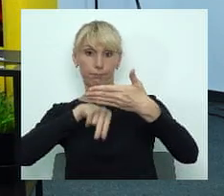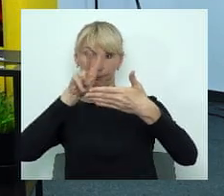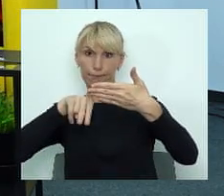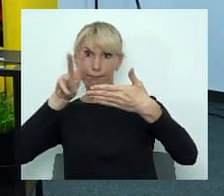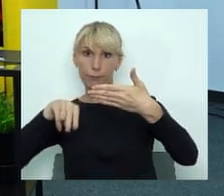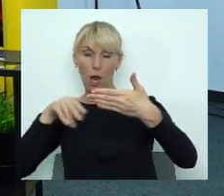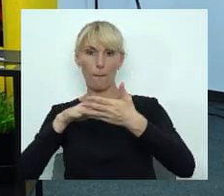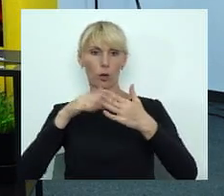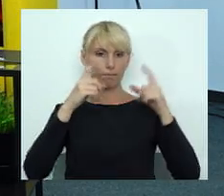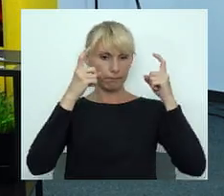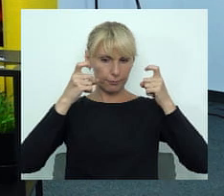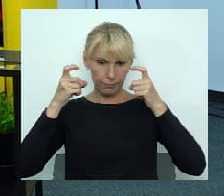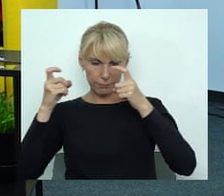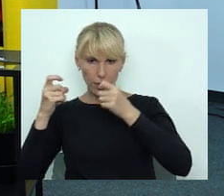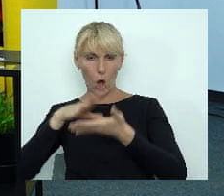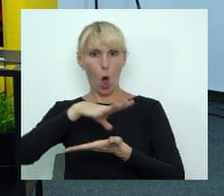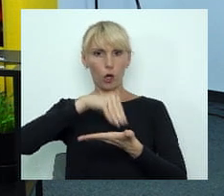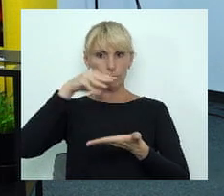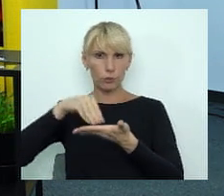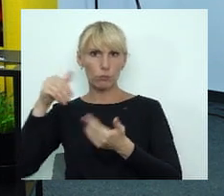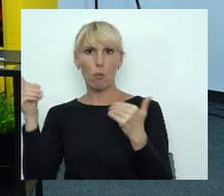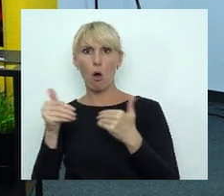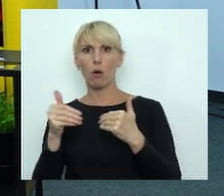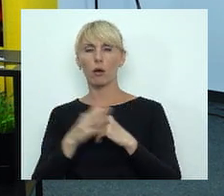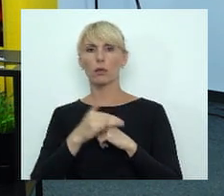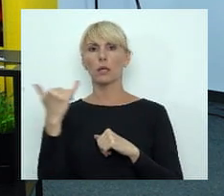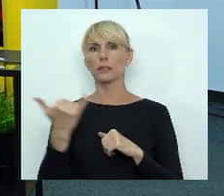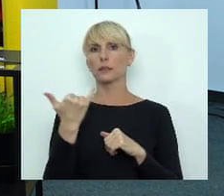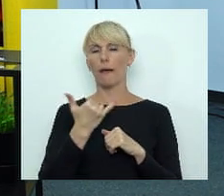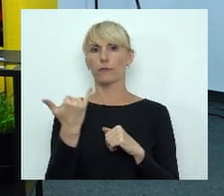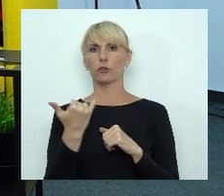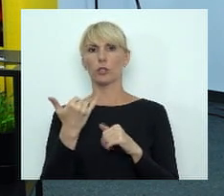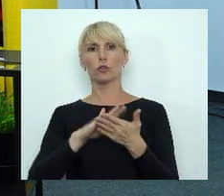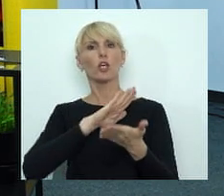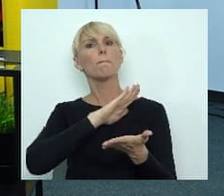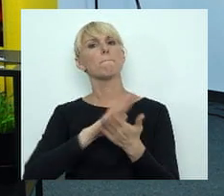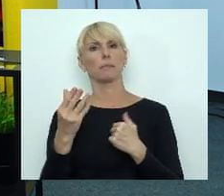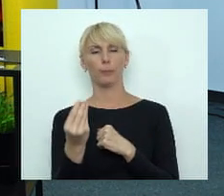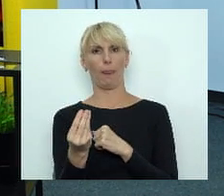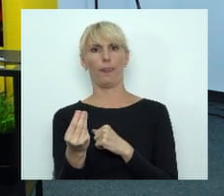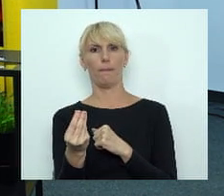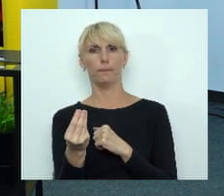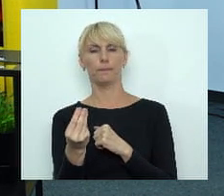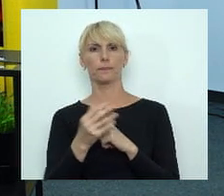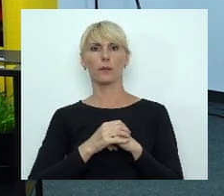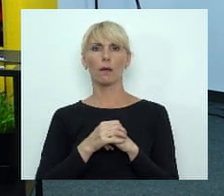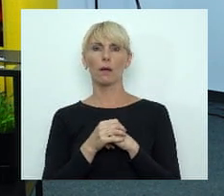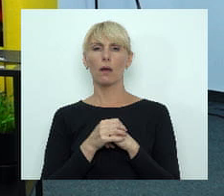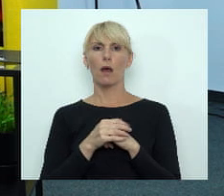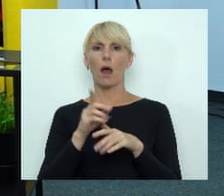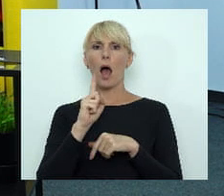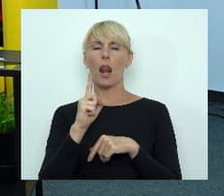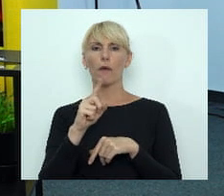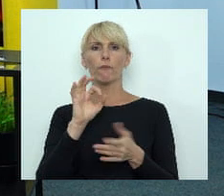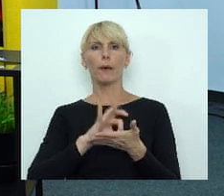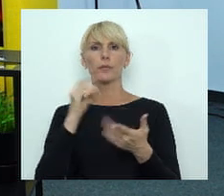sobie zrobić zdjęcia, sama mogę zrobić odpis. Jeżeli tak to się odbywa, zawsze to musi być nieodpłatne. Natomiast w pewnych